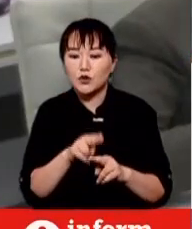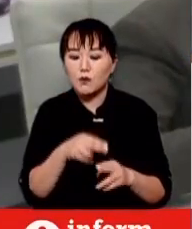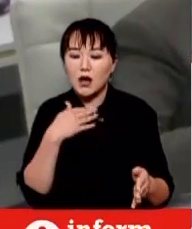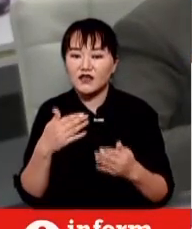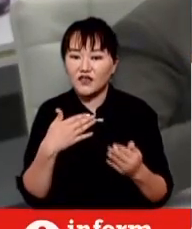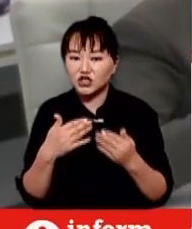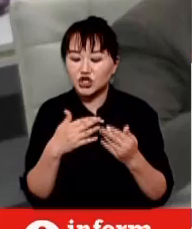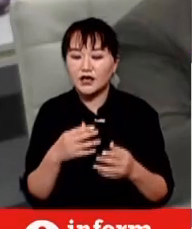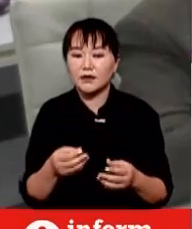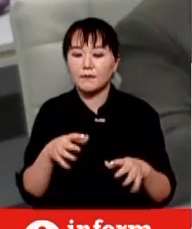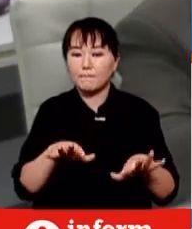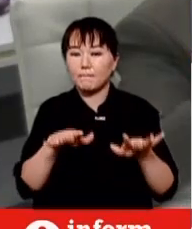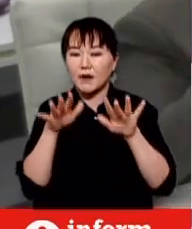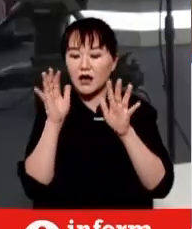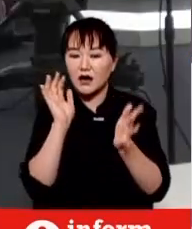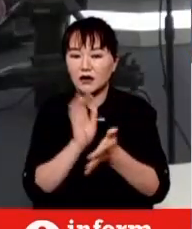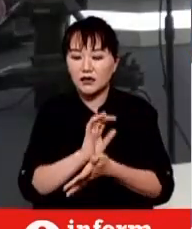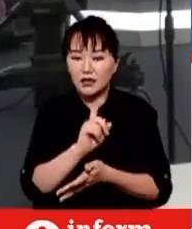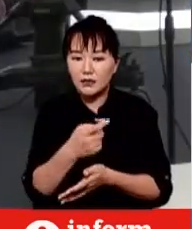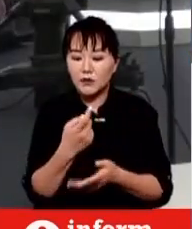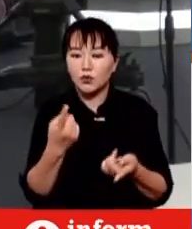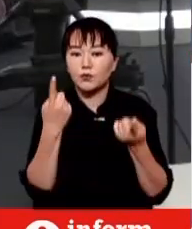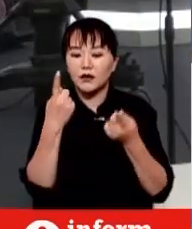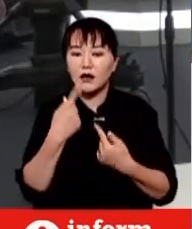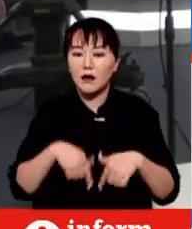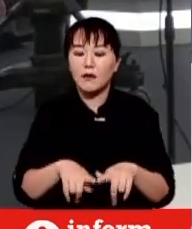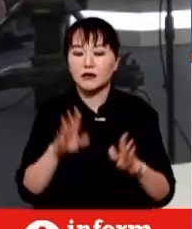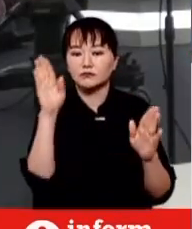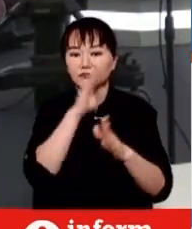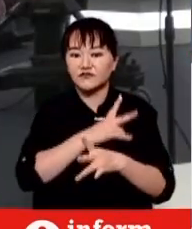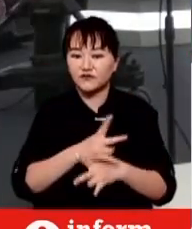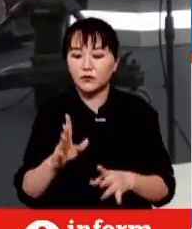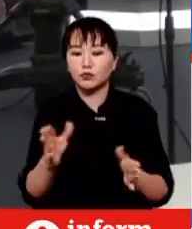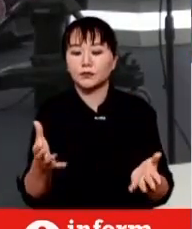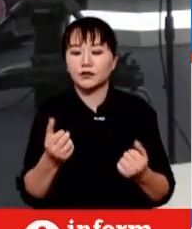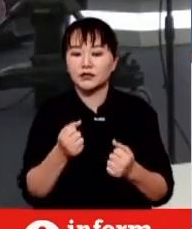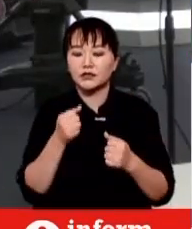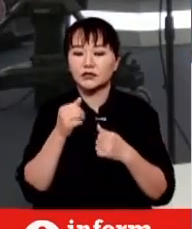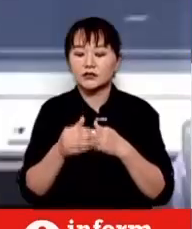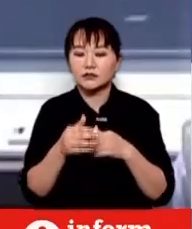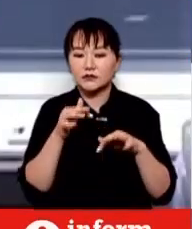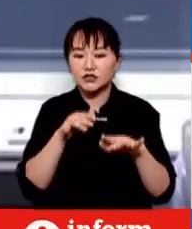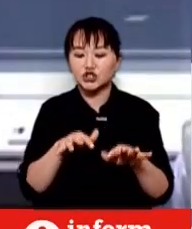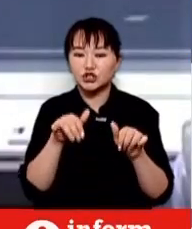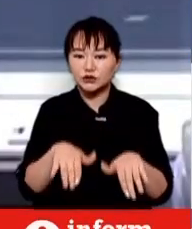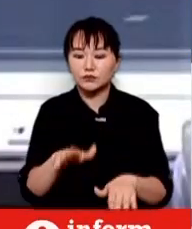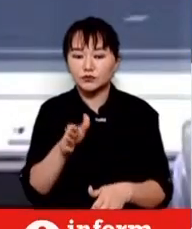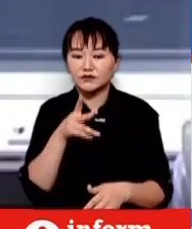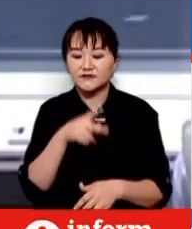отношении испарительных площадок и крупных компаний, наносящих ущерб экологии, будут приняты соответствующие меры.